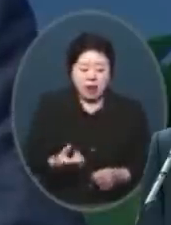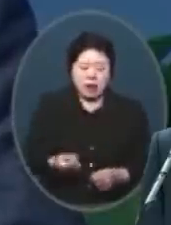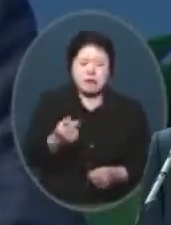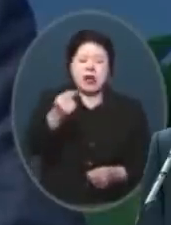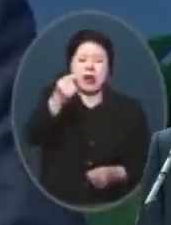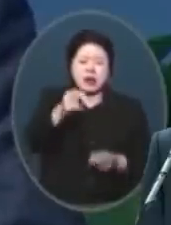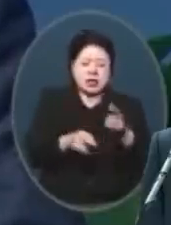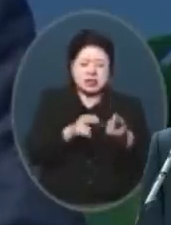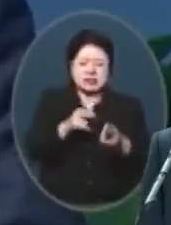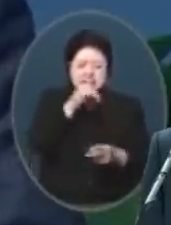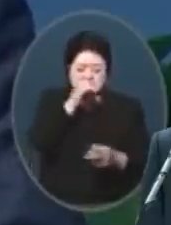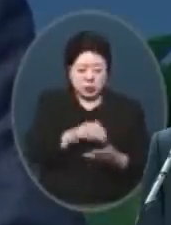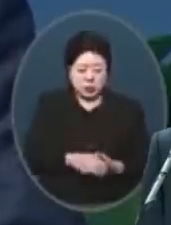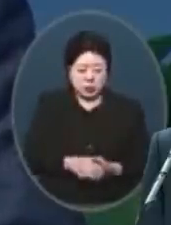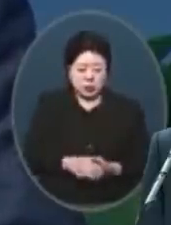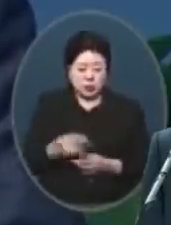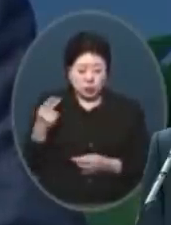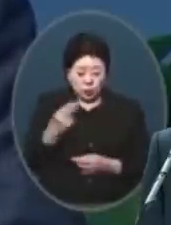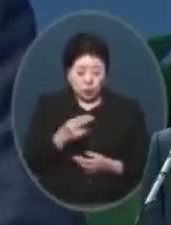나오고 있습니다.